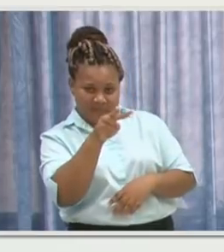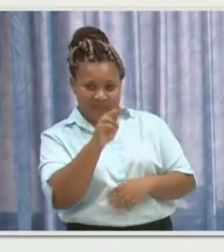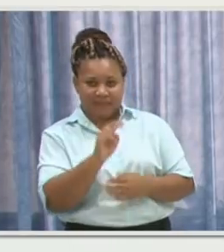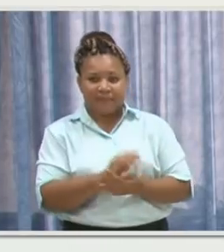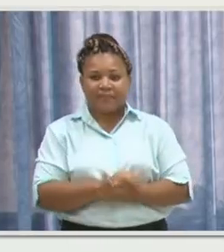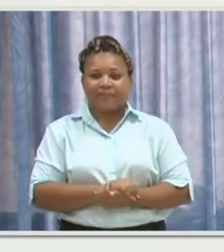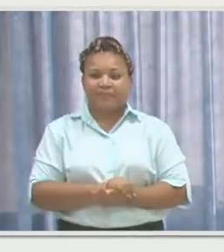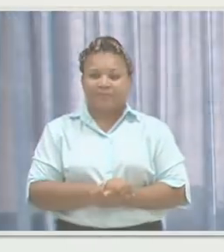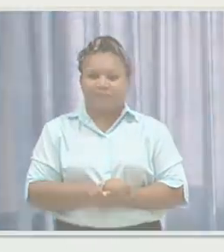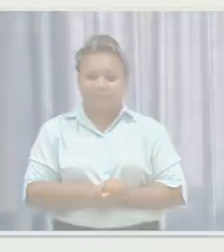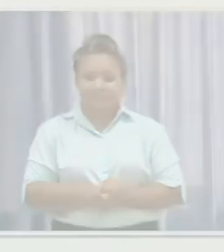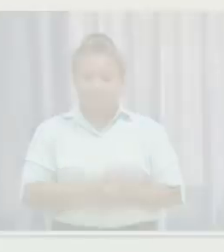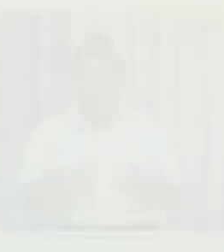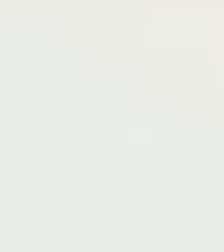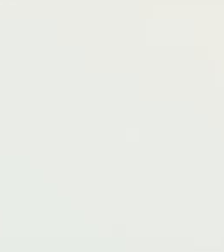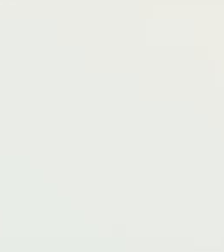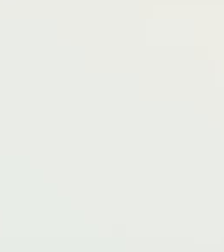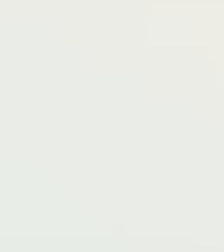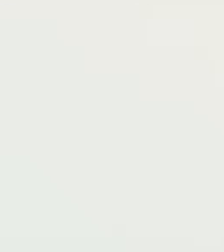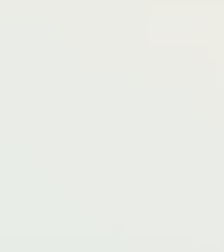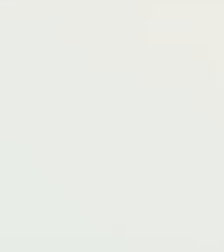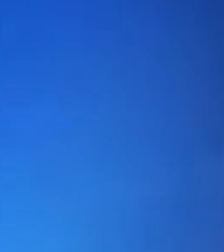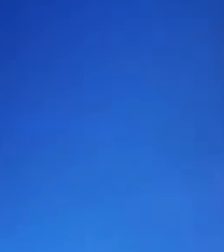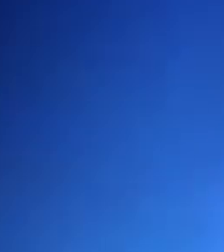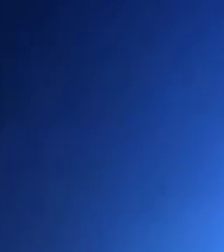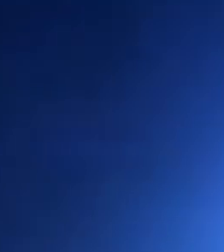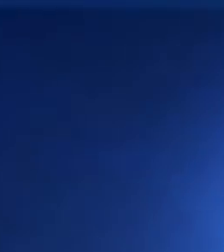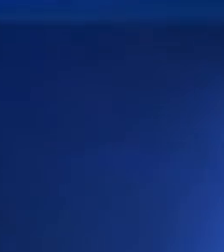développement. Merci.